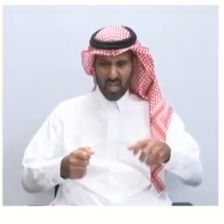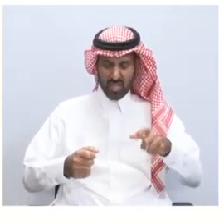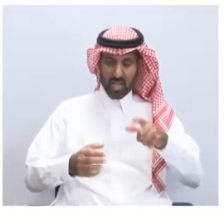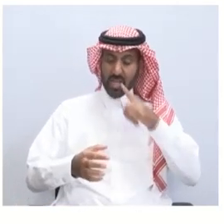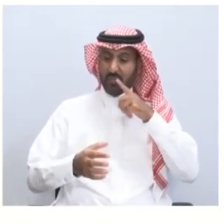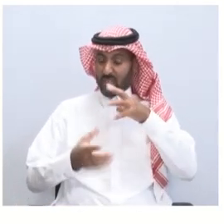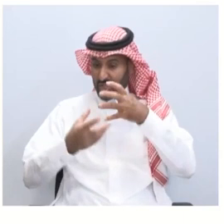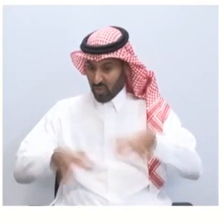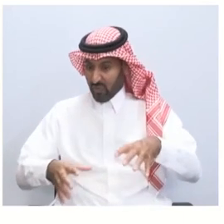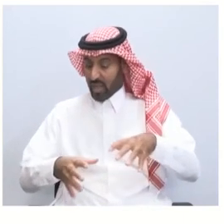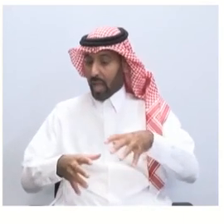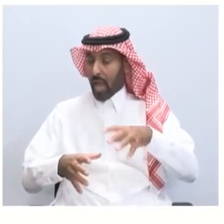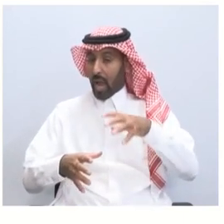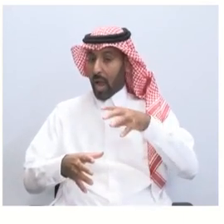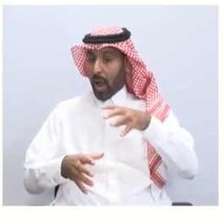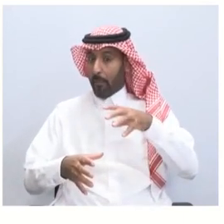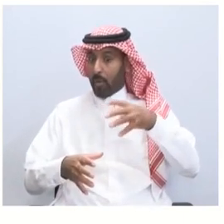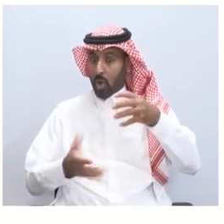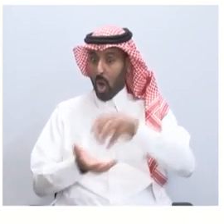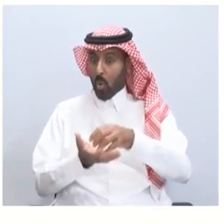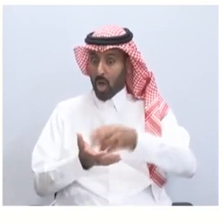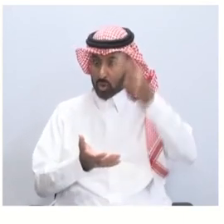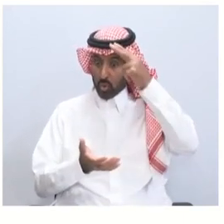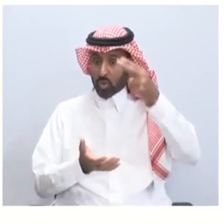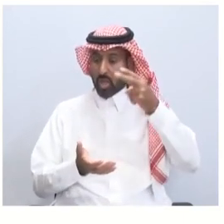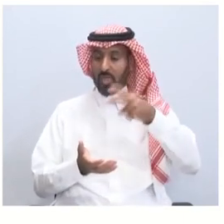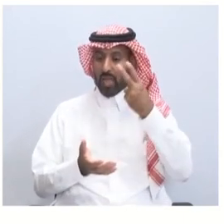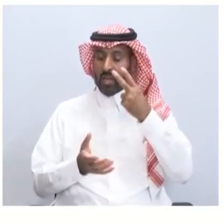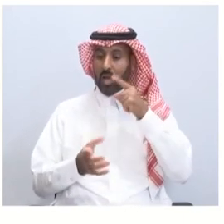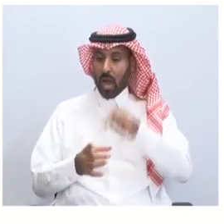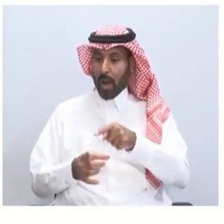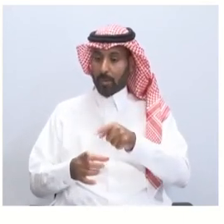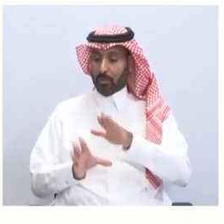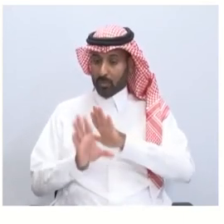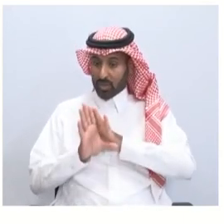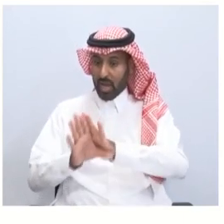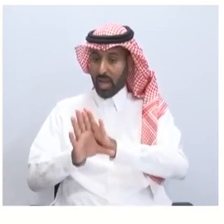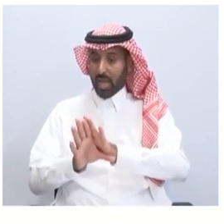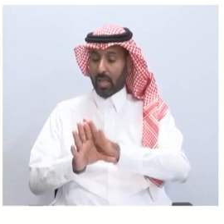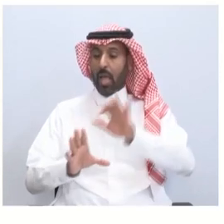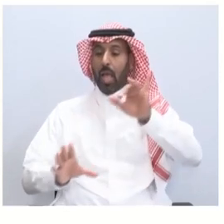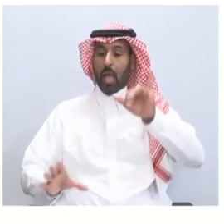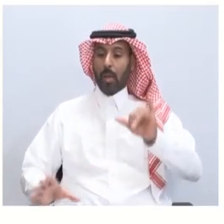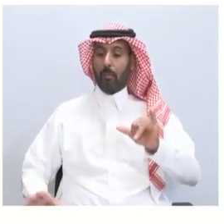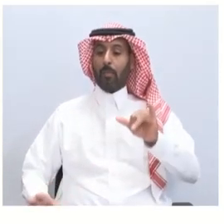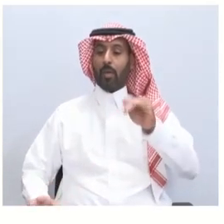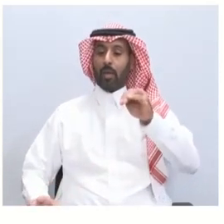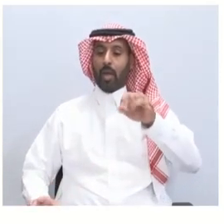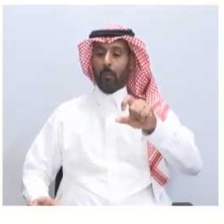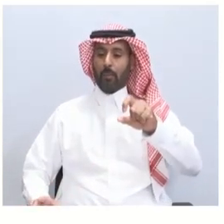دوله سعوديه ثانيه قامت بمسانده محمد بن معمر